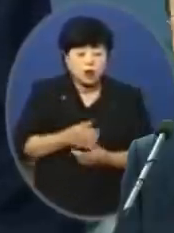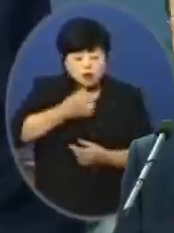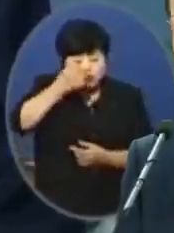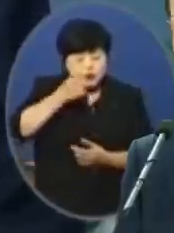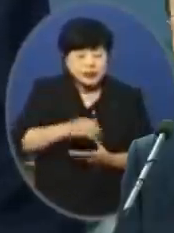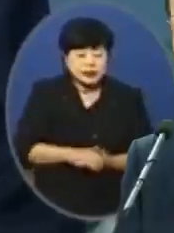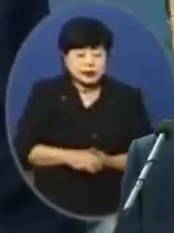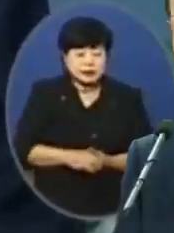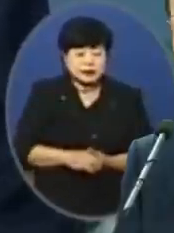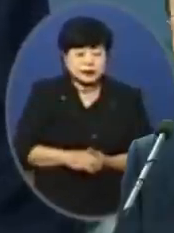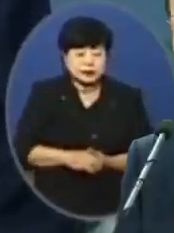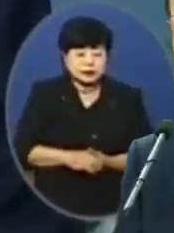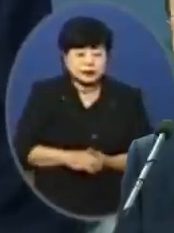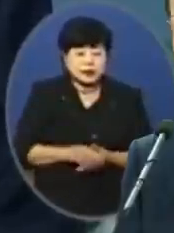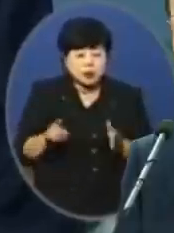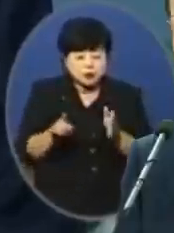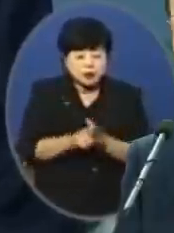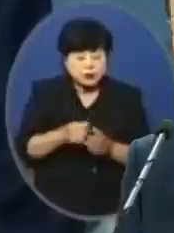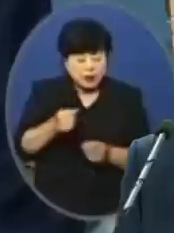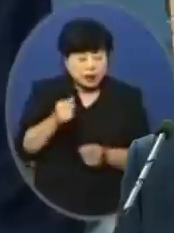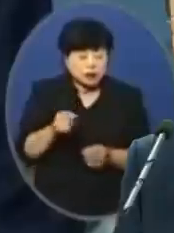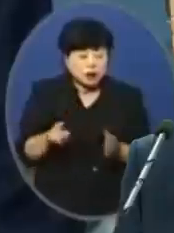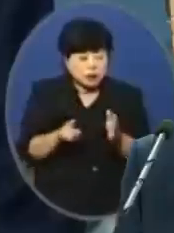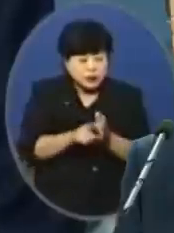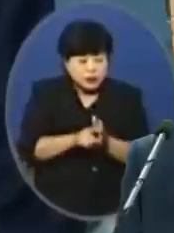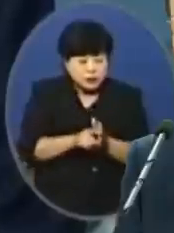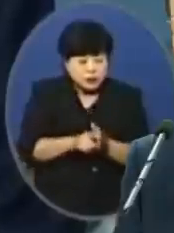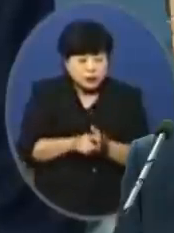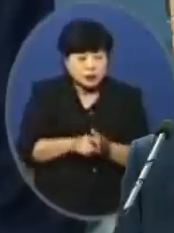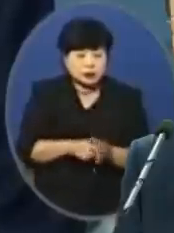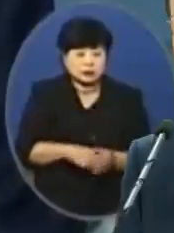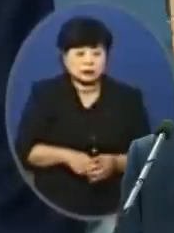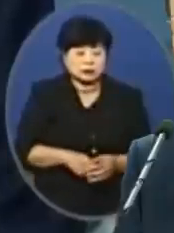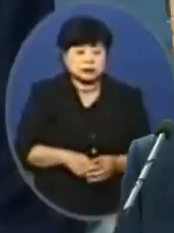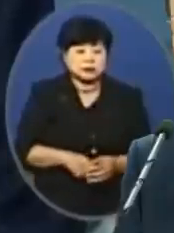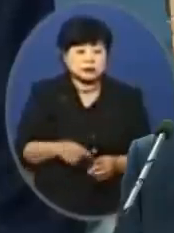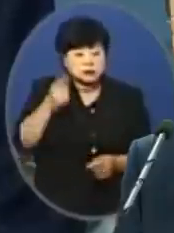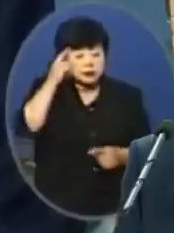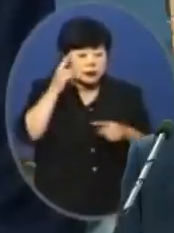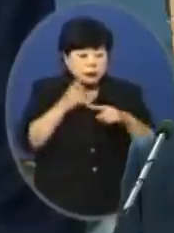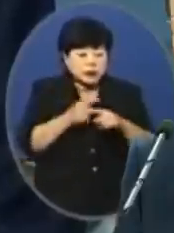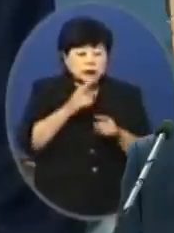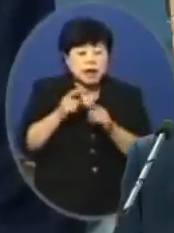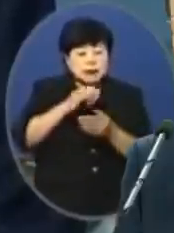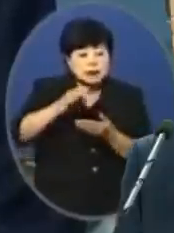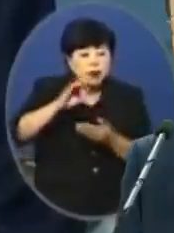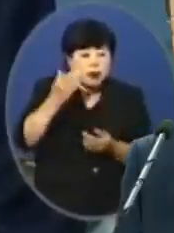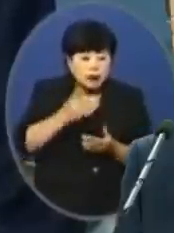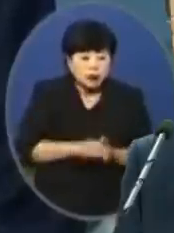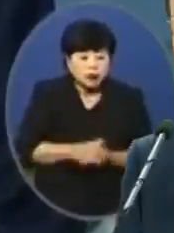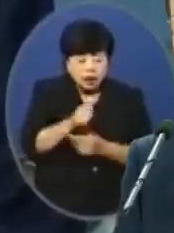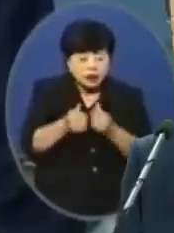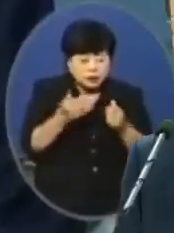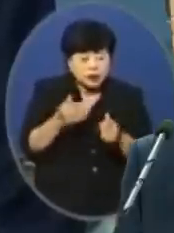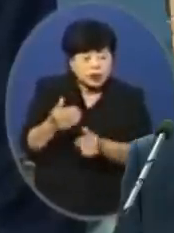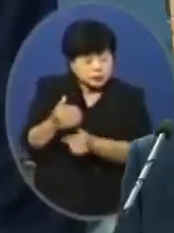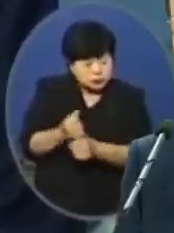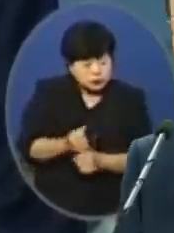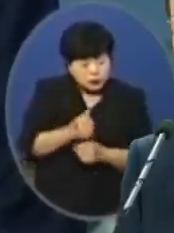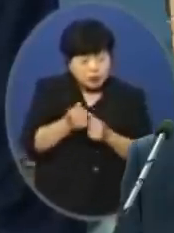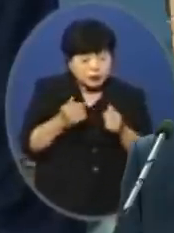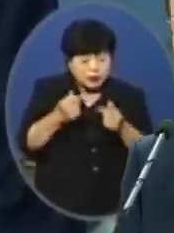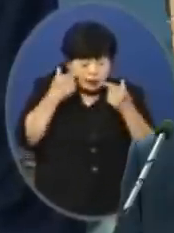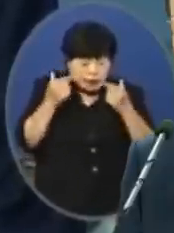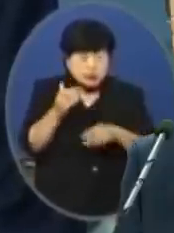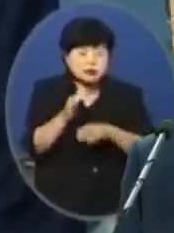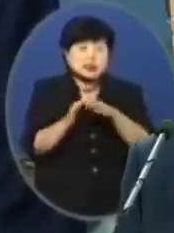꿈이 믿음을 갖게 되고 믿음이 긍정적인 말을 하게 되고 그와 같은 상황에서 하나님께 매달리면 하나님